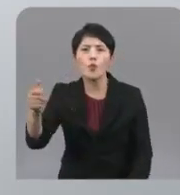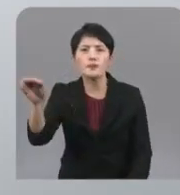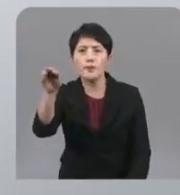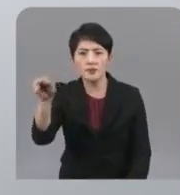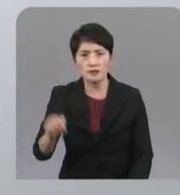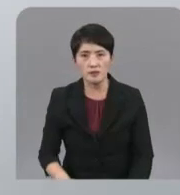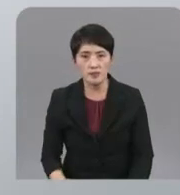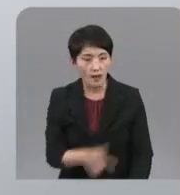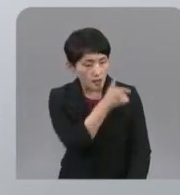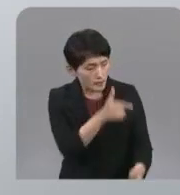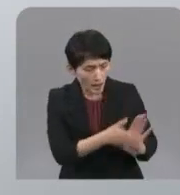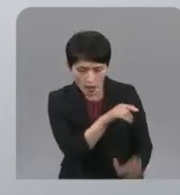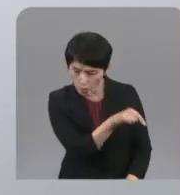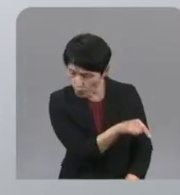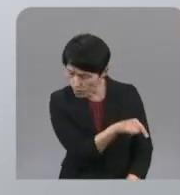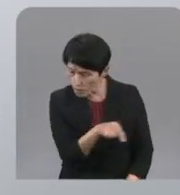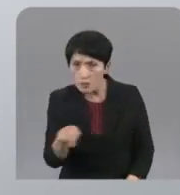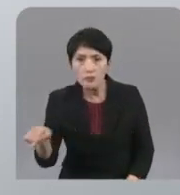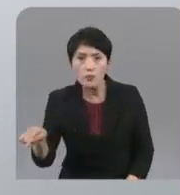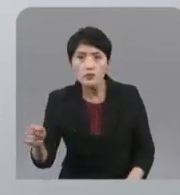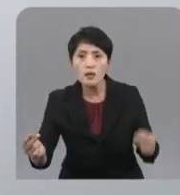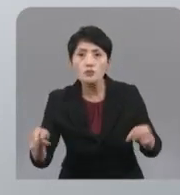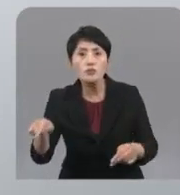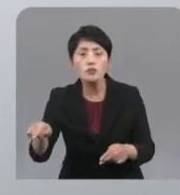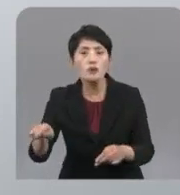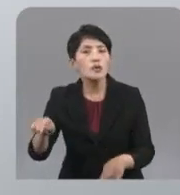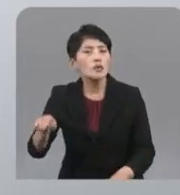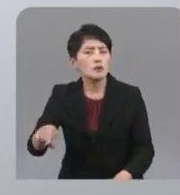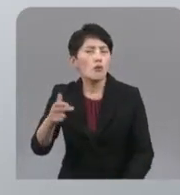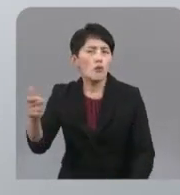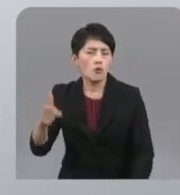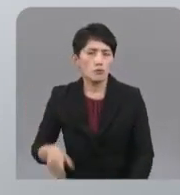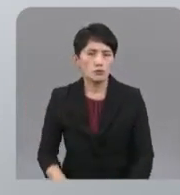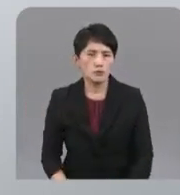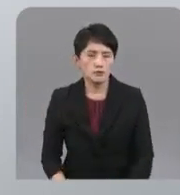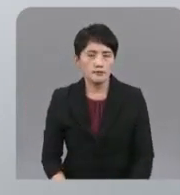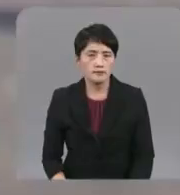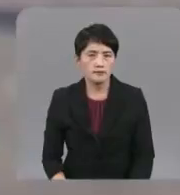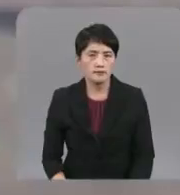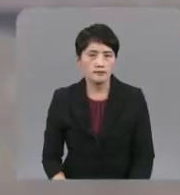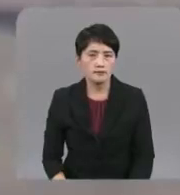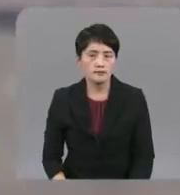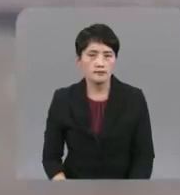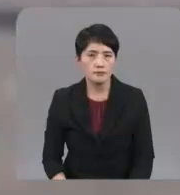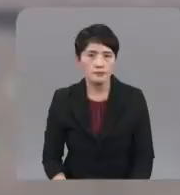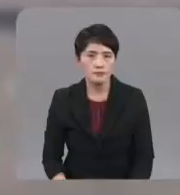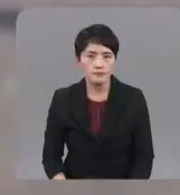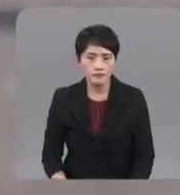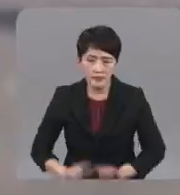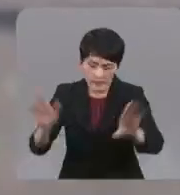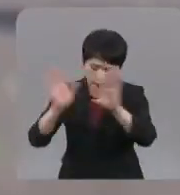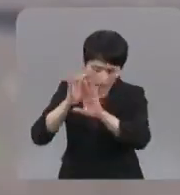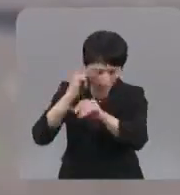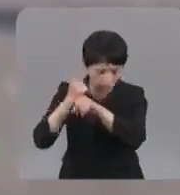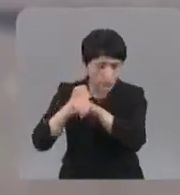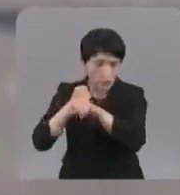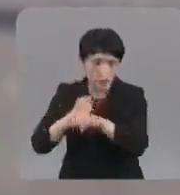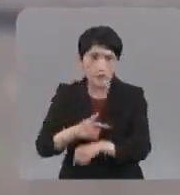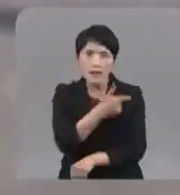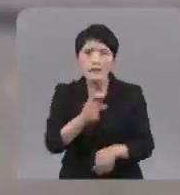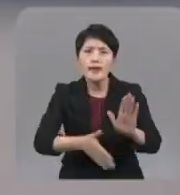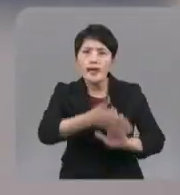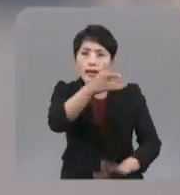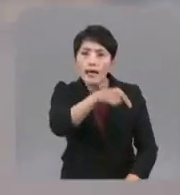thị có thể thấy đô thị vừa và nhỏ có mức tăng cao nhất một trong những lý do khiến nhiệt độ tại các thành phố gia tăng là ảnh hưởng của việc đô thị hóa